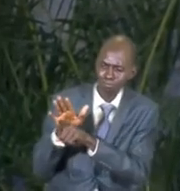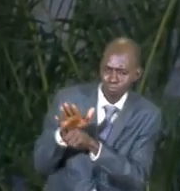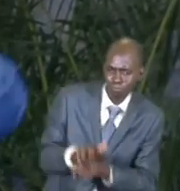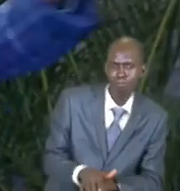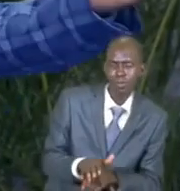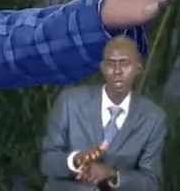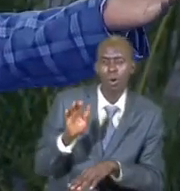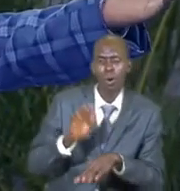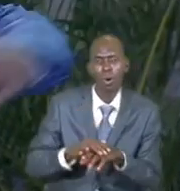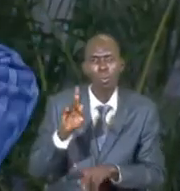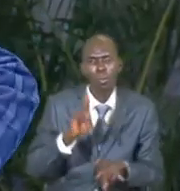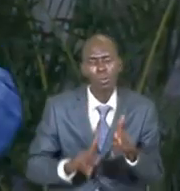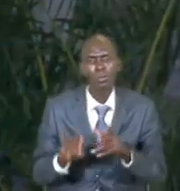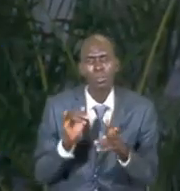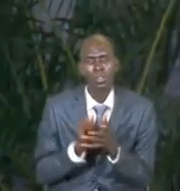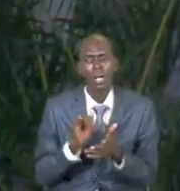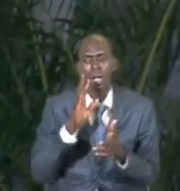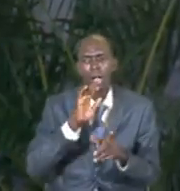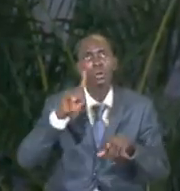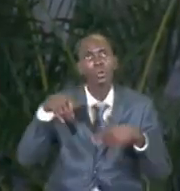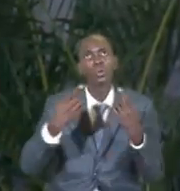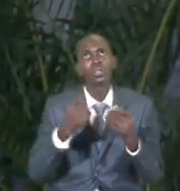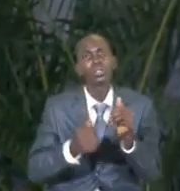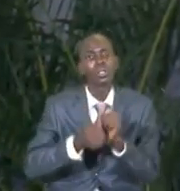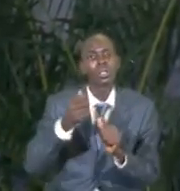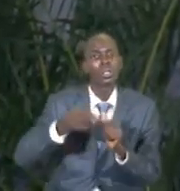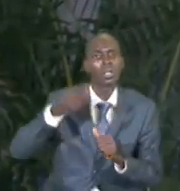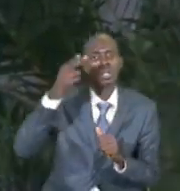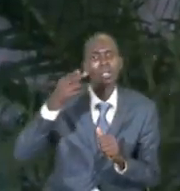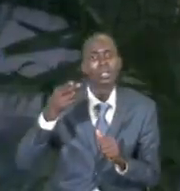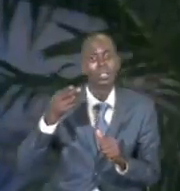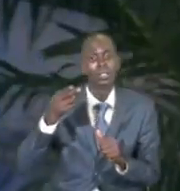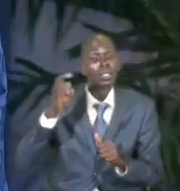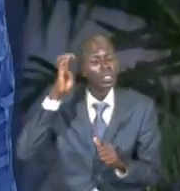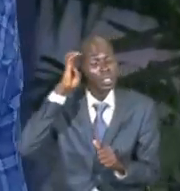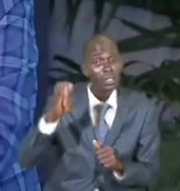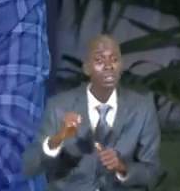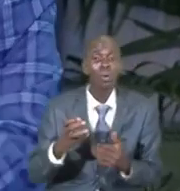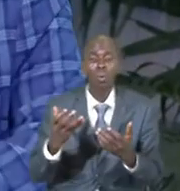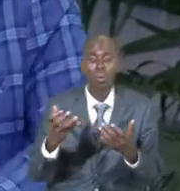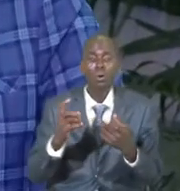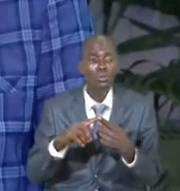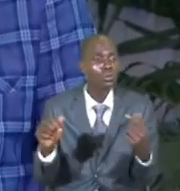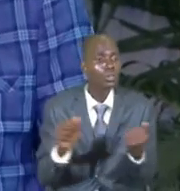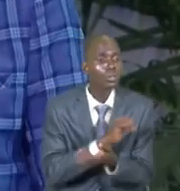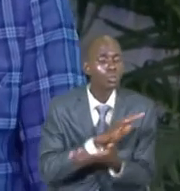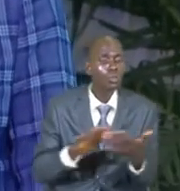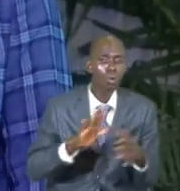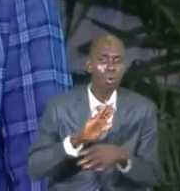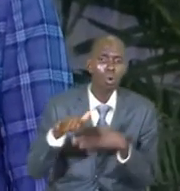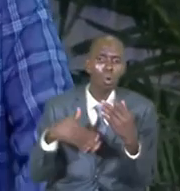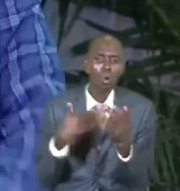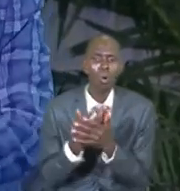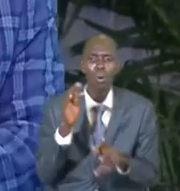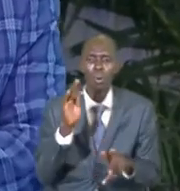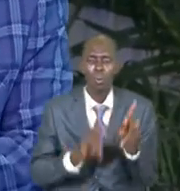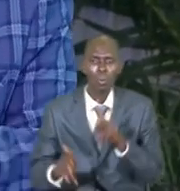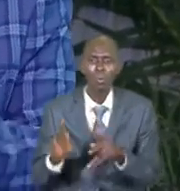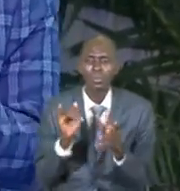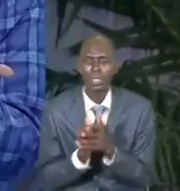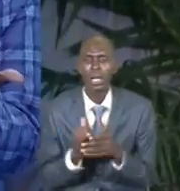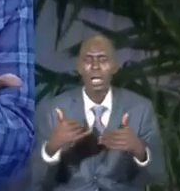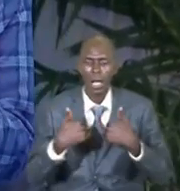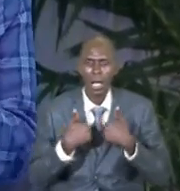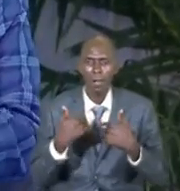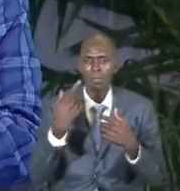nke ọma, bụrụ ndị dara n'ala. Na mbụ, ihe ọ na-eme bụ ibibi ndị na-eme mkpebi ziri ezi na